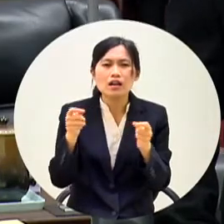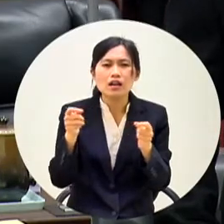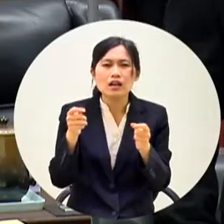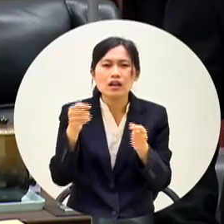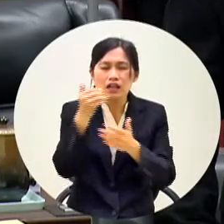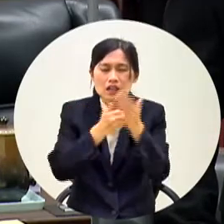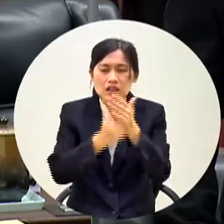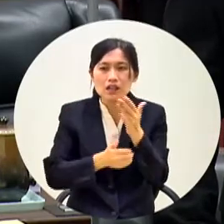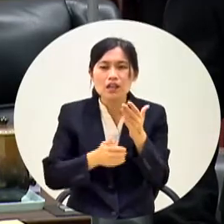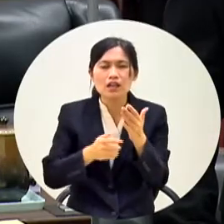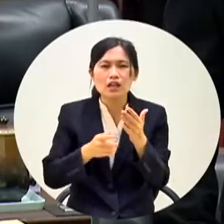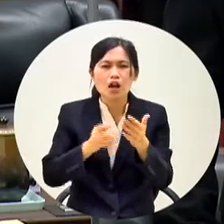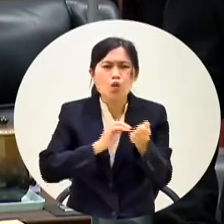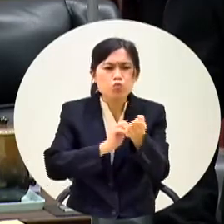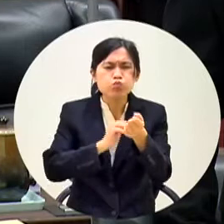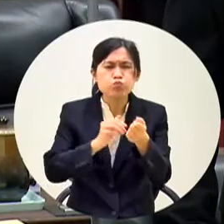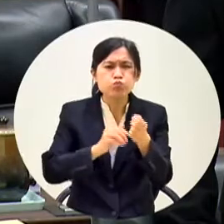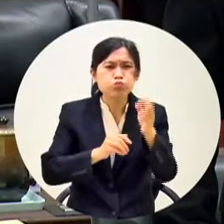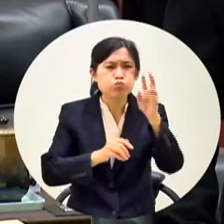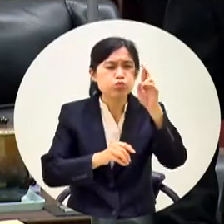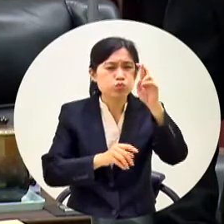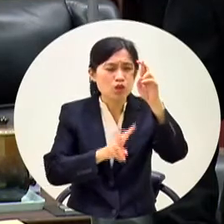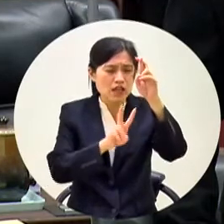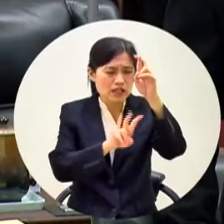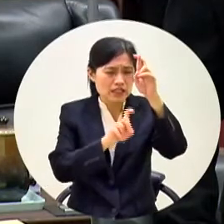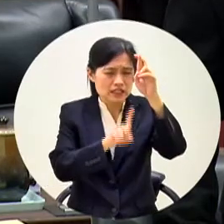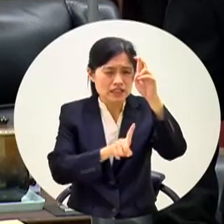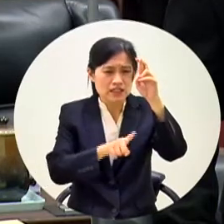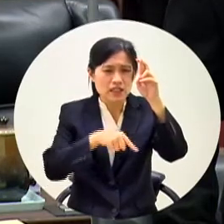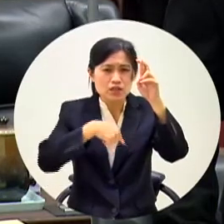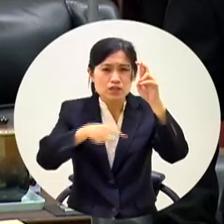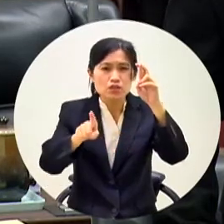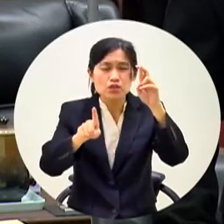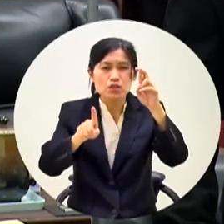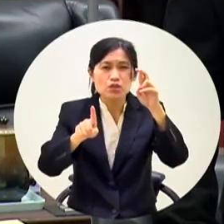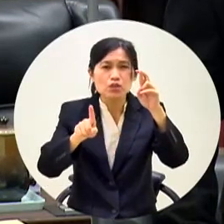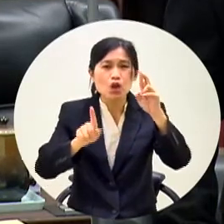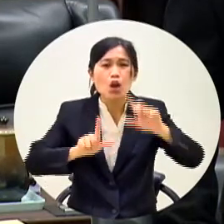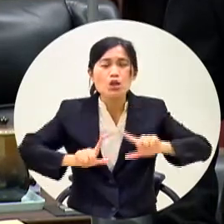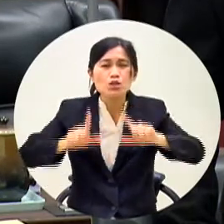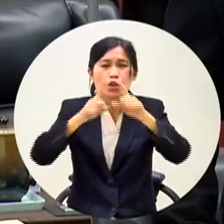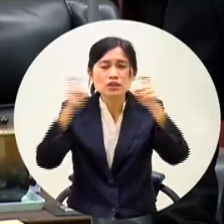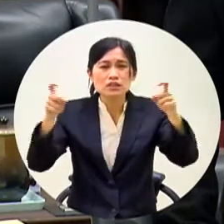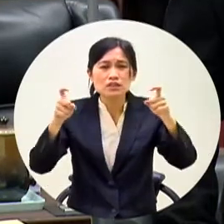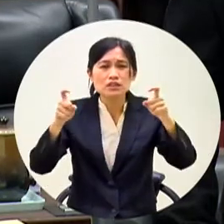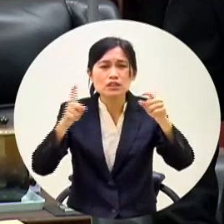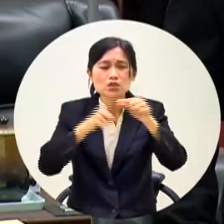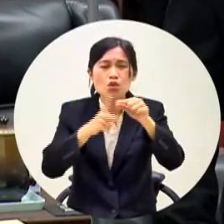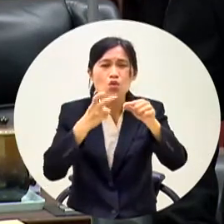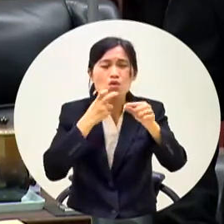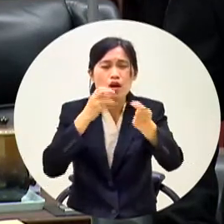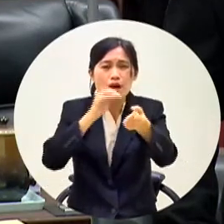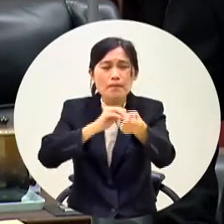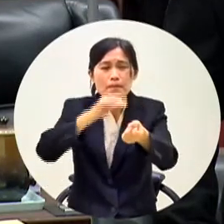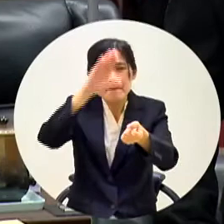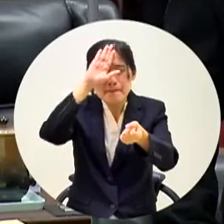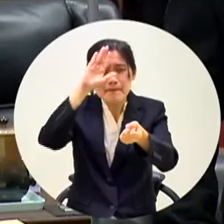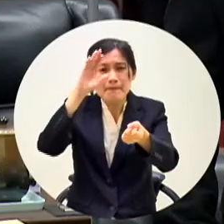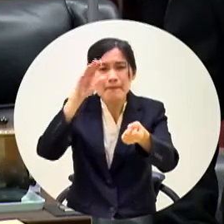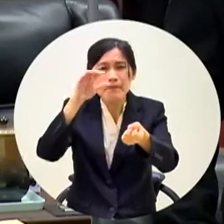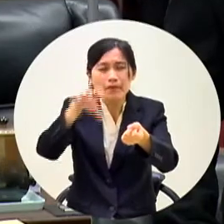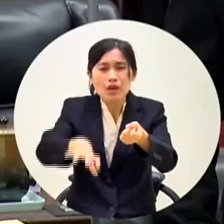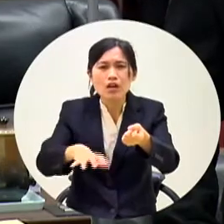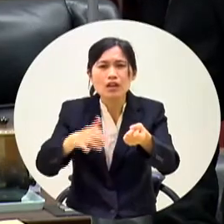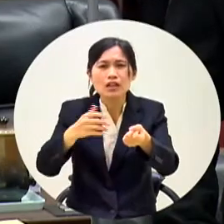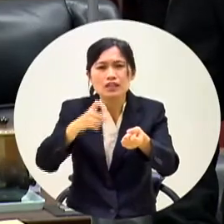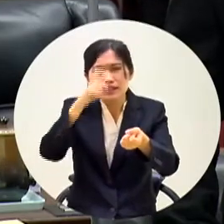要在12月21号入到日本的东京中央病院。那希望日方在这段时间用最快